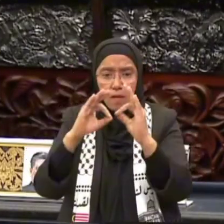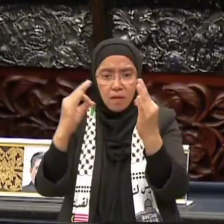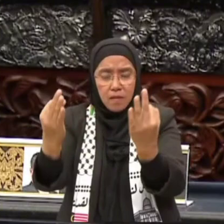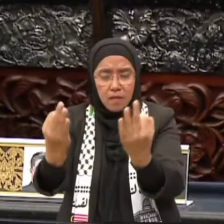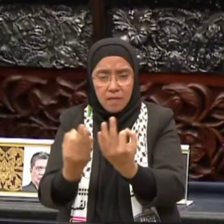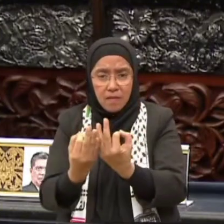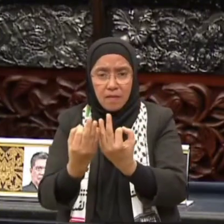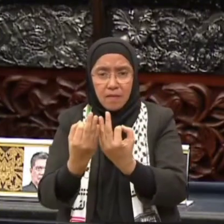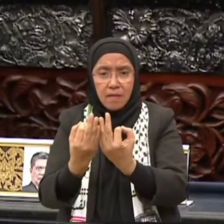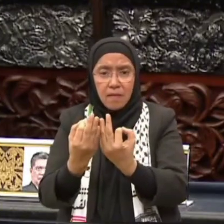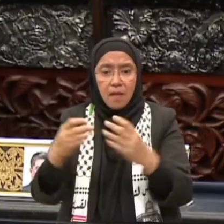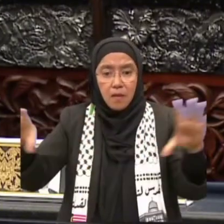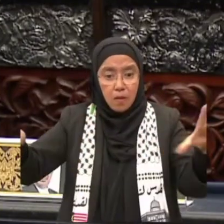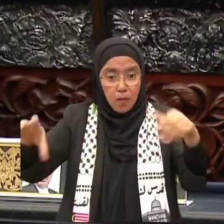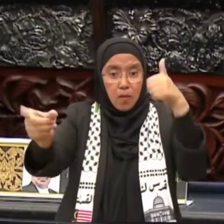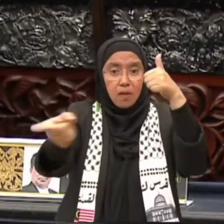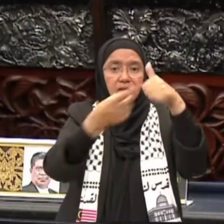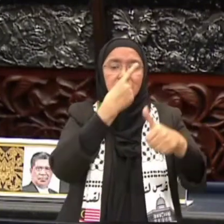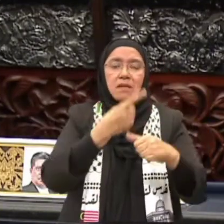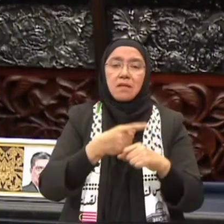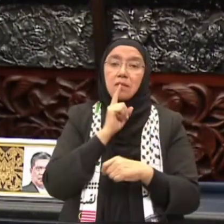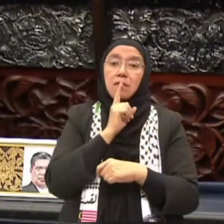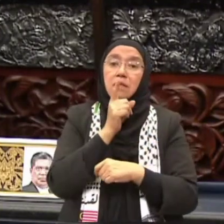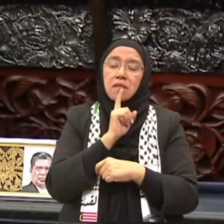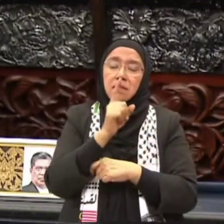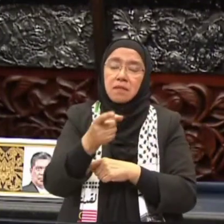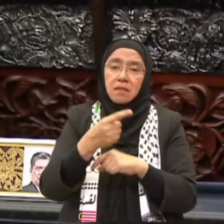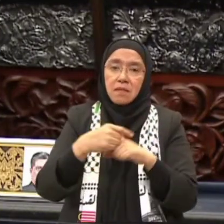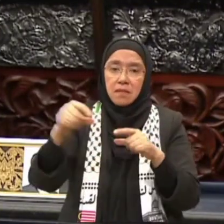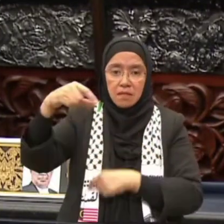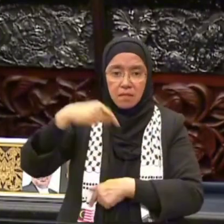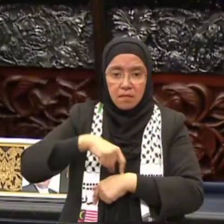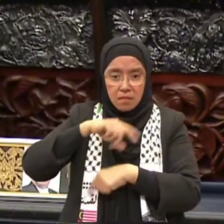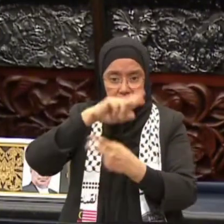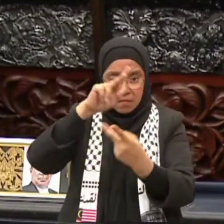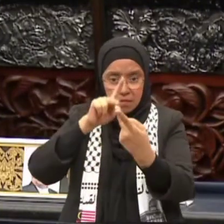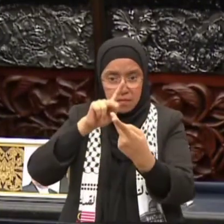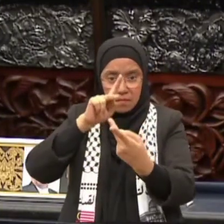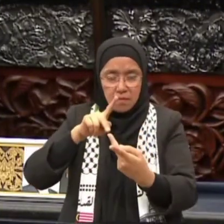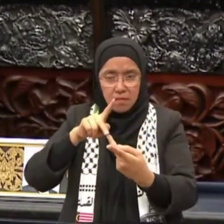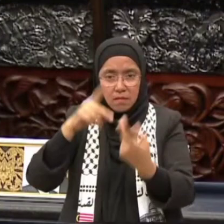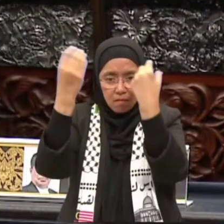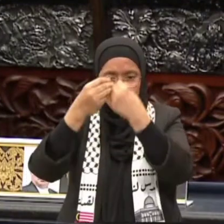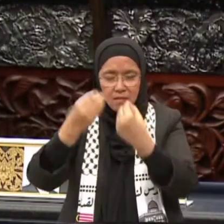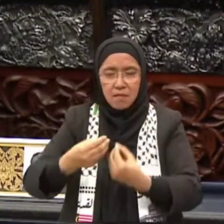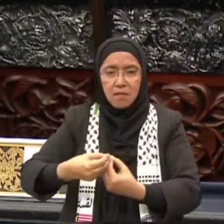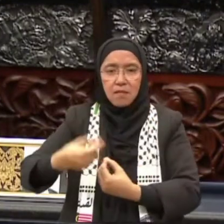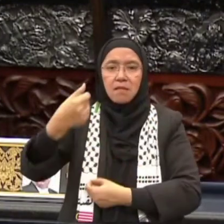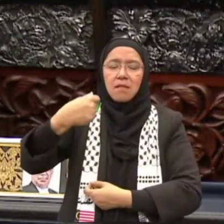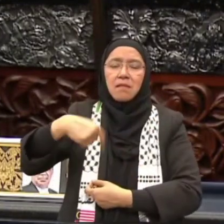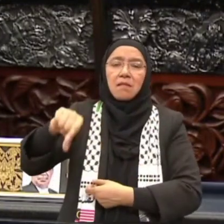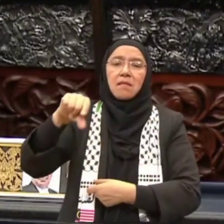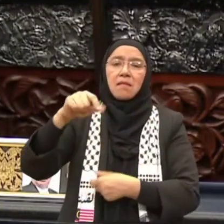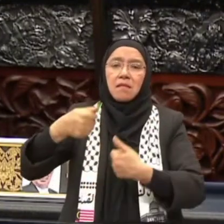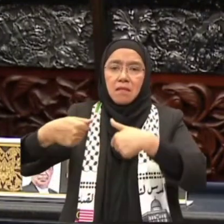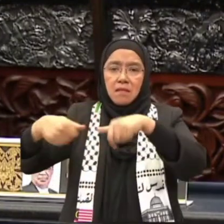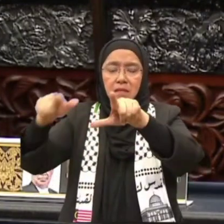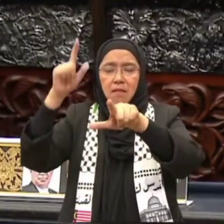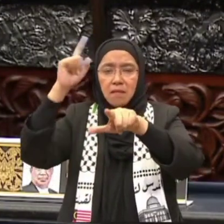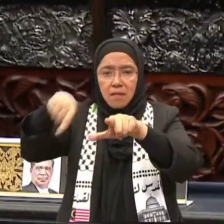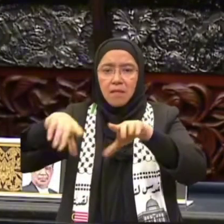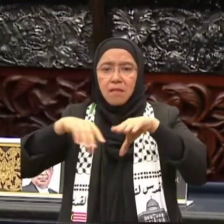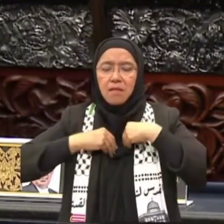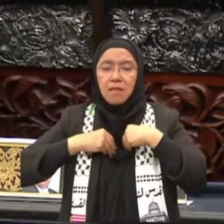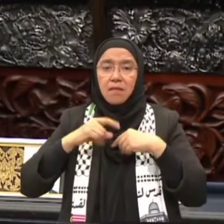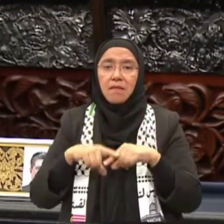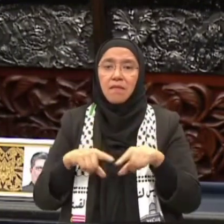setiap isi rumah. Dan buat masa ini, padu dijangka akan dibuka kepada orang ramai bermula Januari 2024.